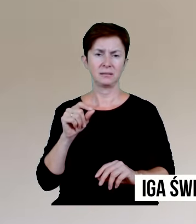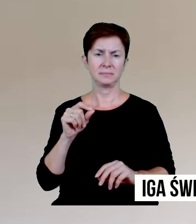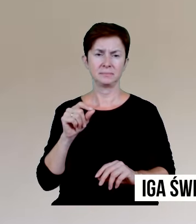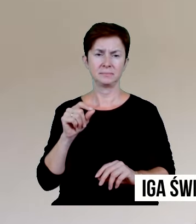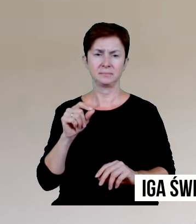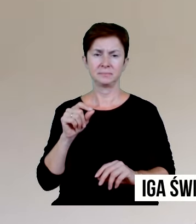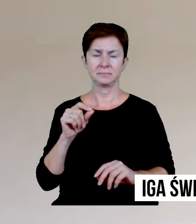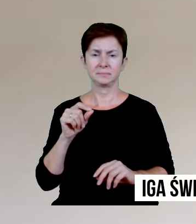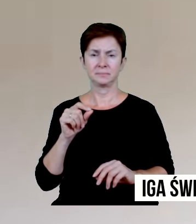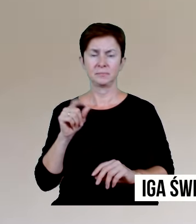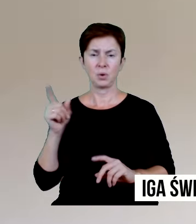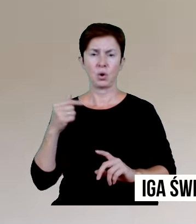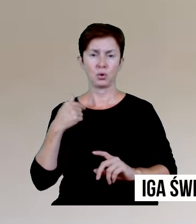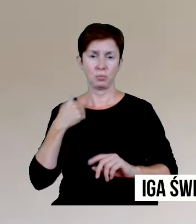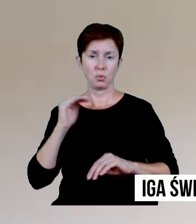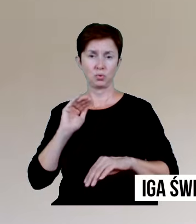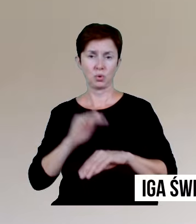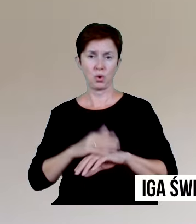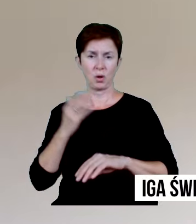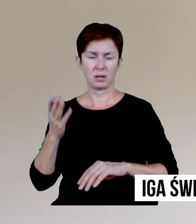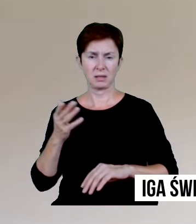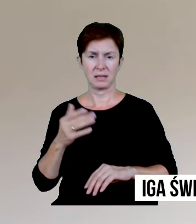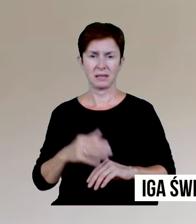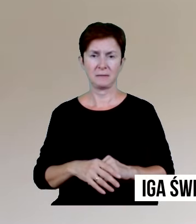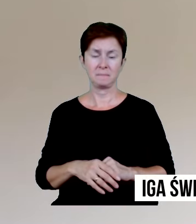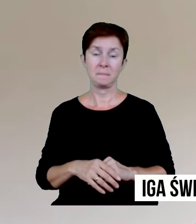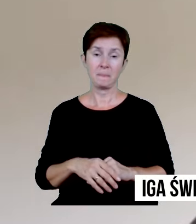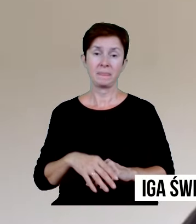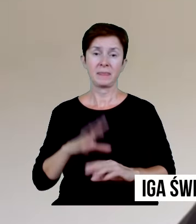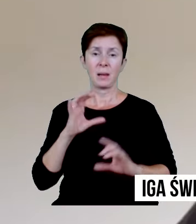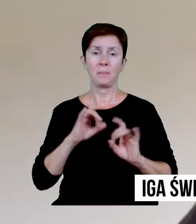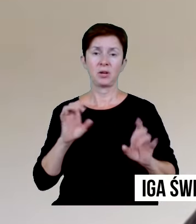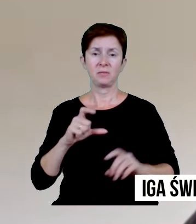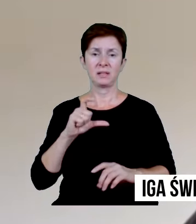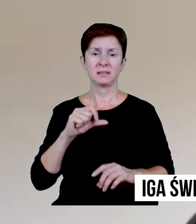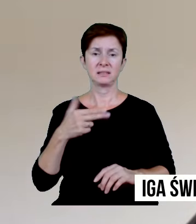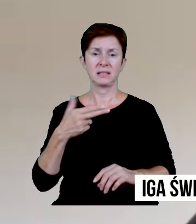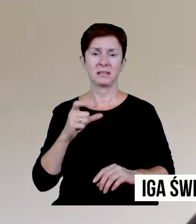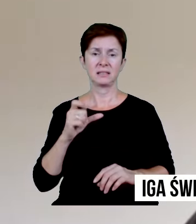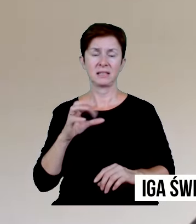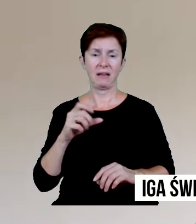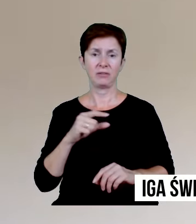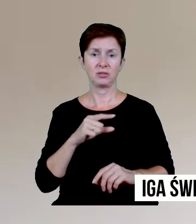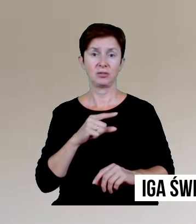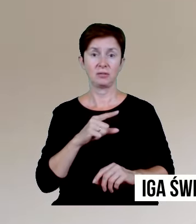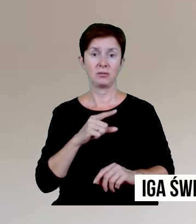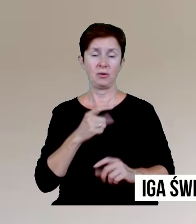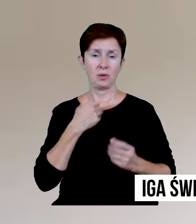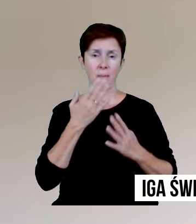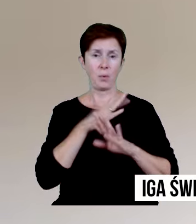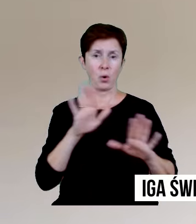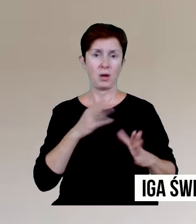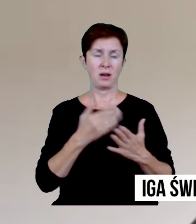on zezwolił, to po prostu, co zrobił profesor Cęckiewicz, to no, uderzyło w sam rdzeń, jeżeli chodzi